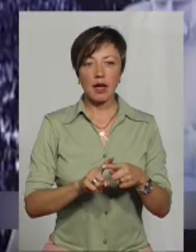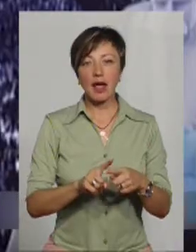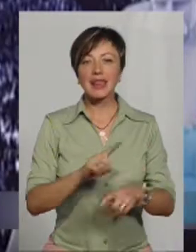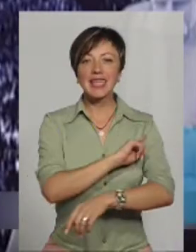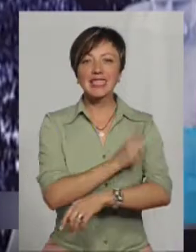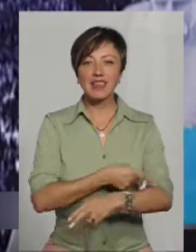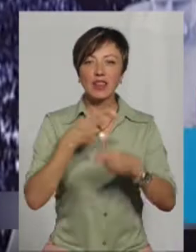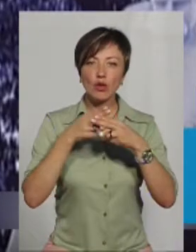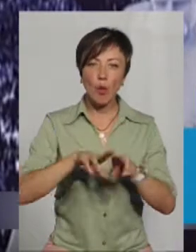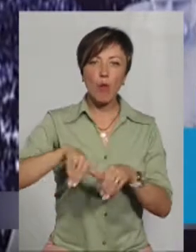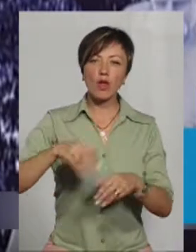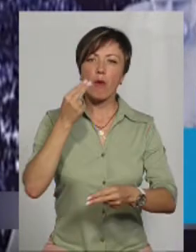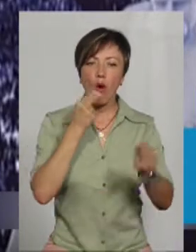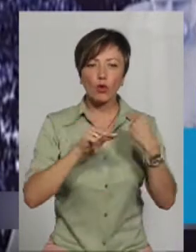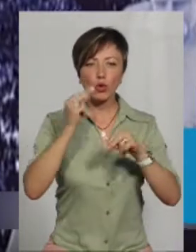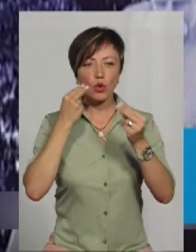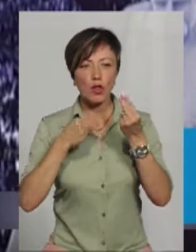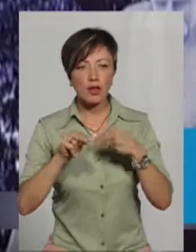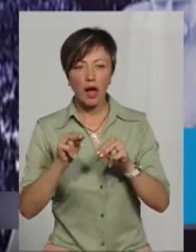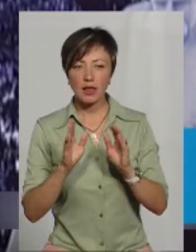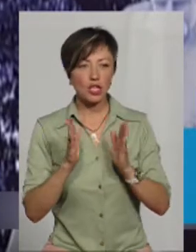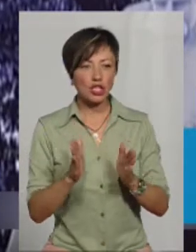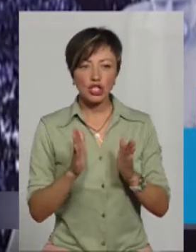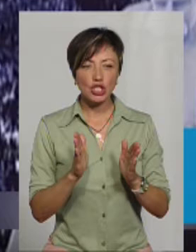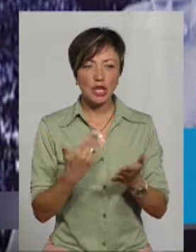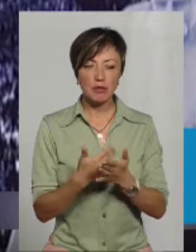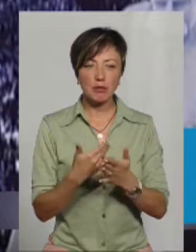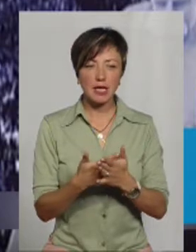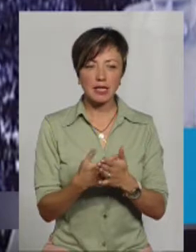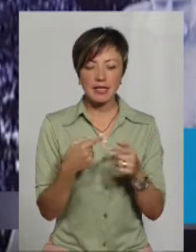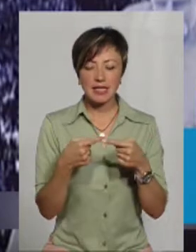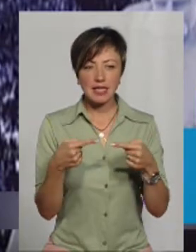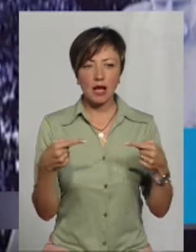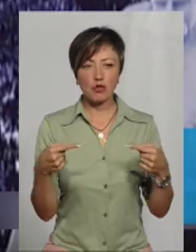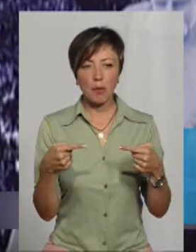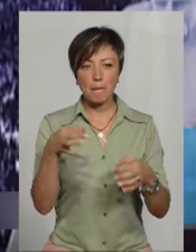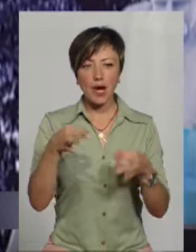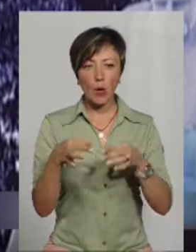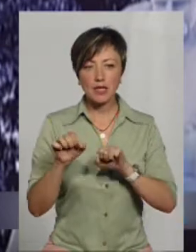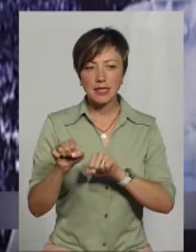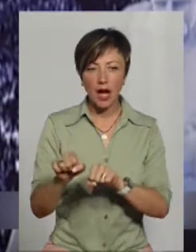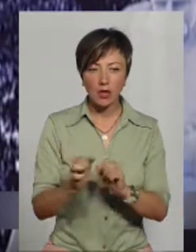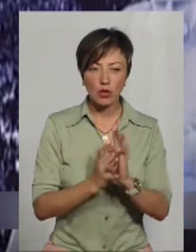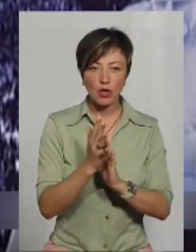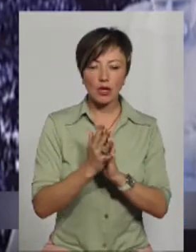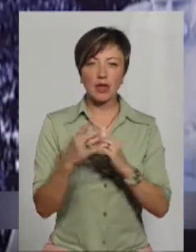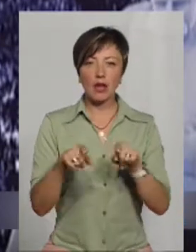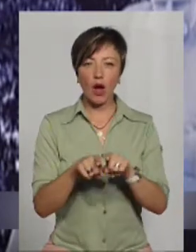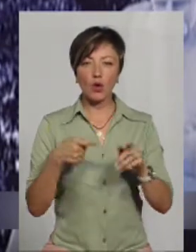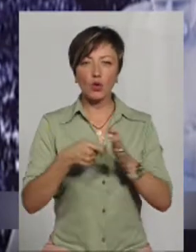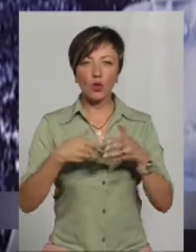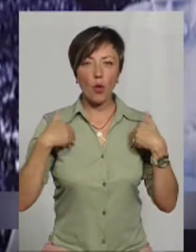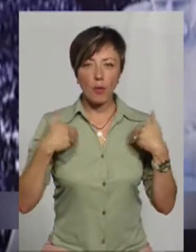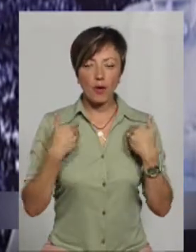потім удосконалювалися не лише засобами там, захисту рослин, а також добрива,